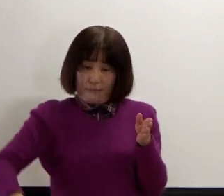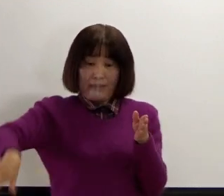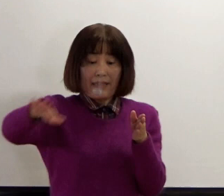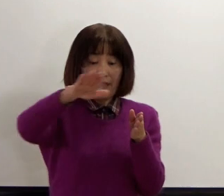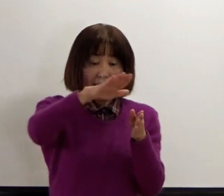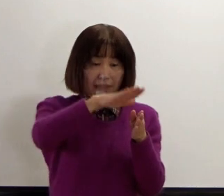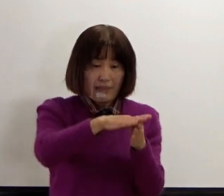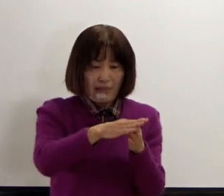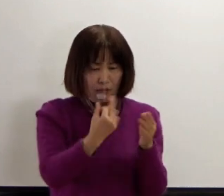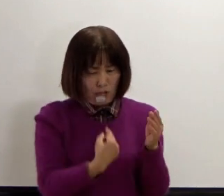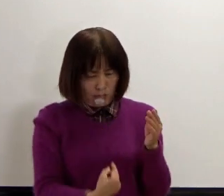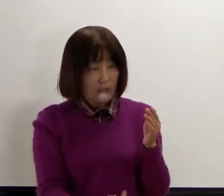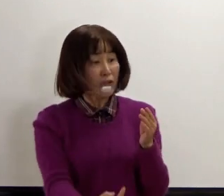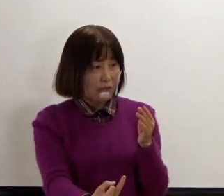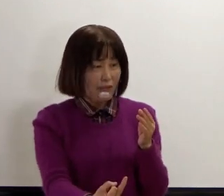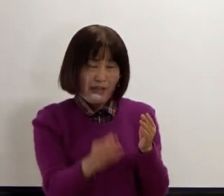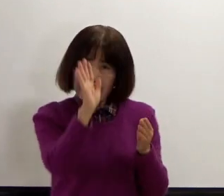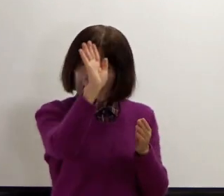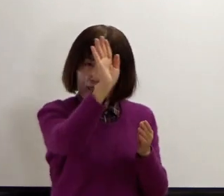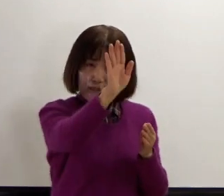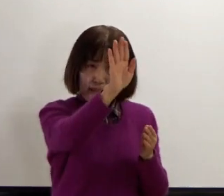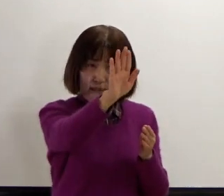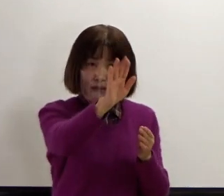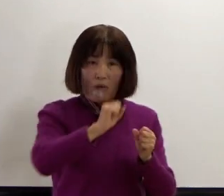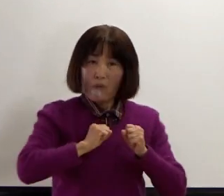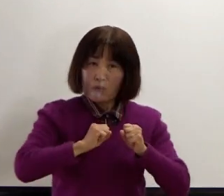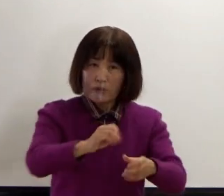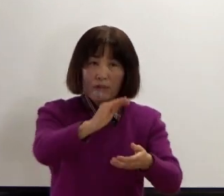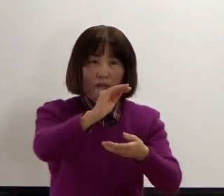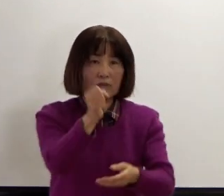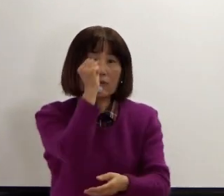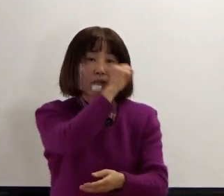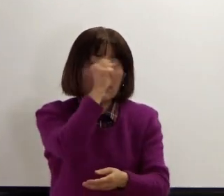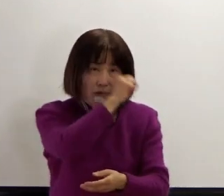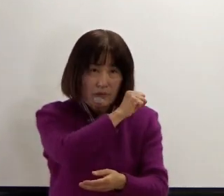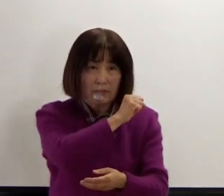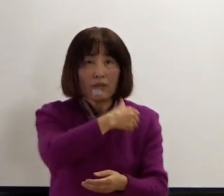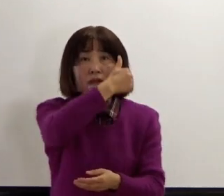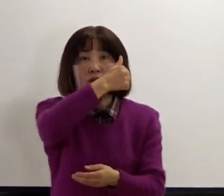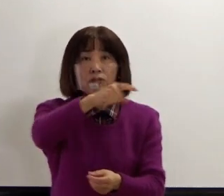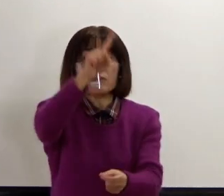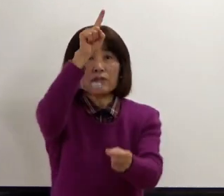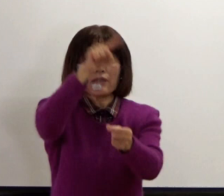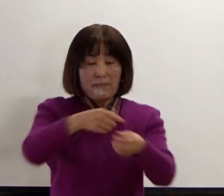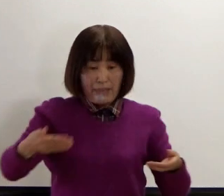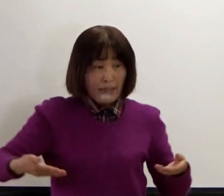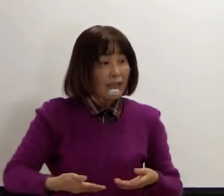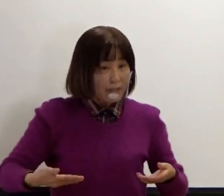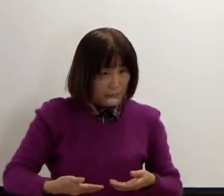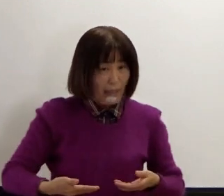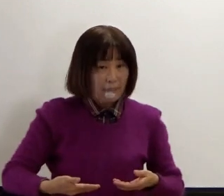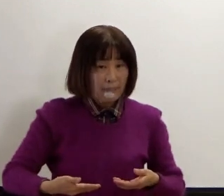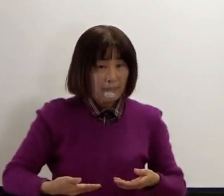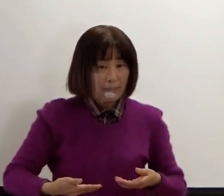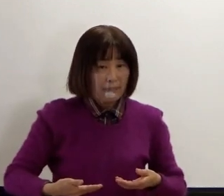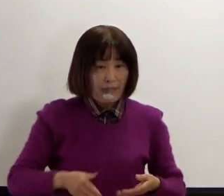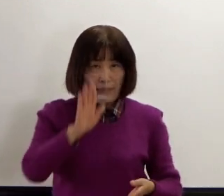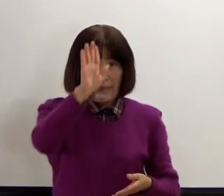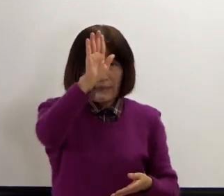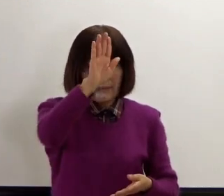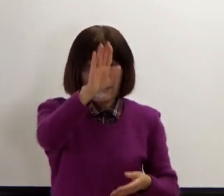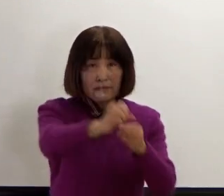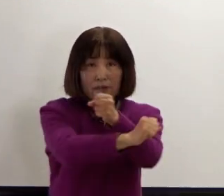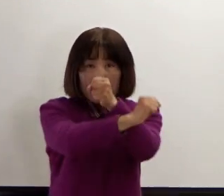幼子がやがて主のために働くんだと、やがて来る救い主